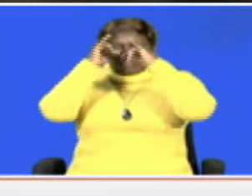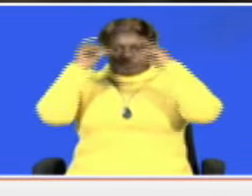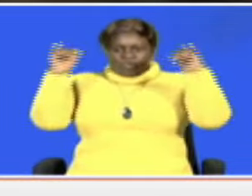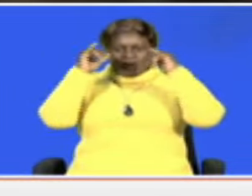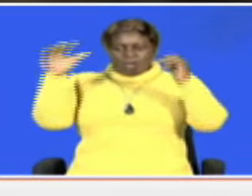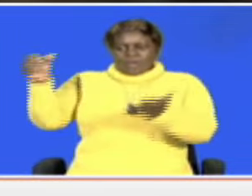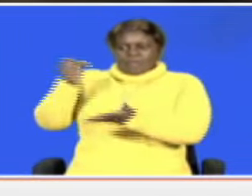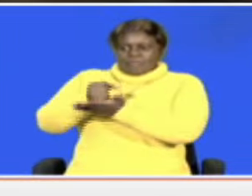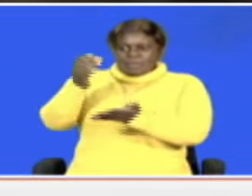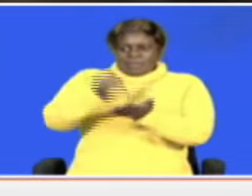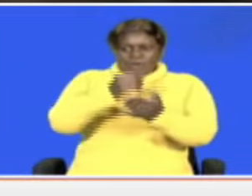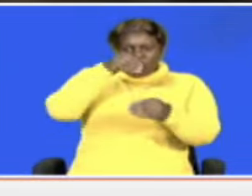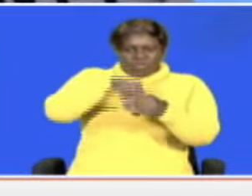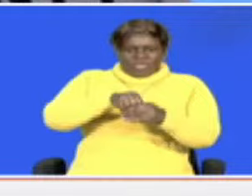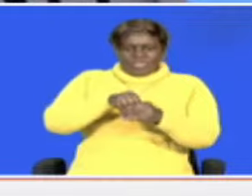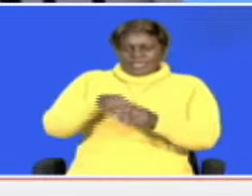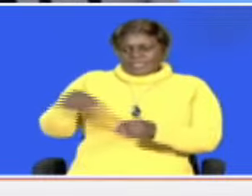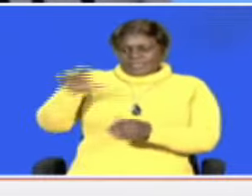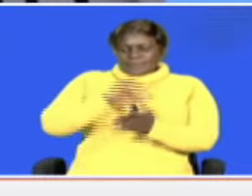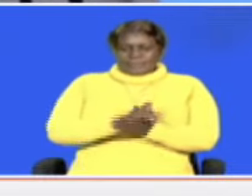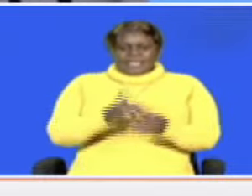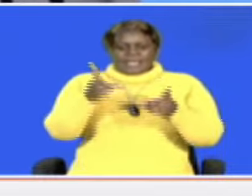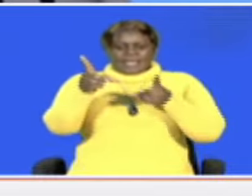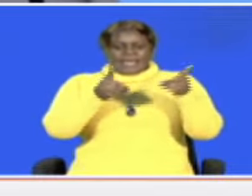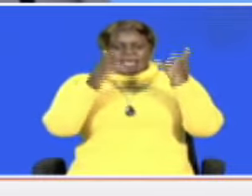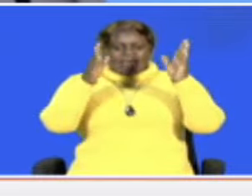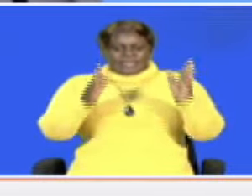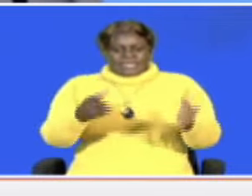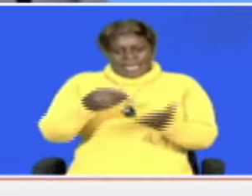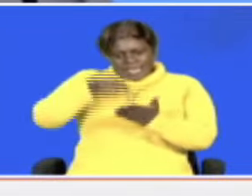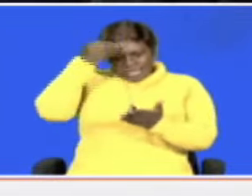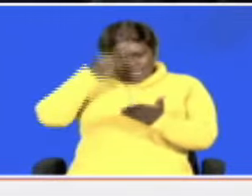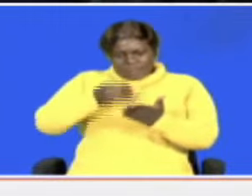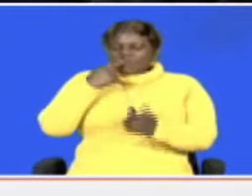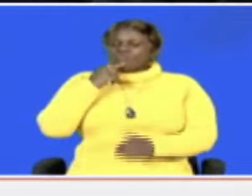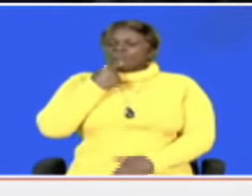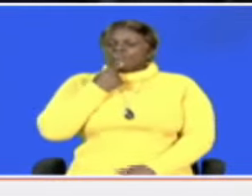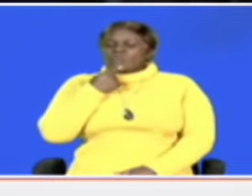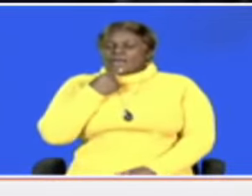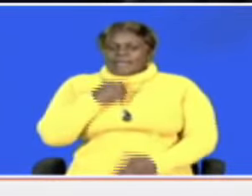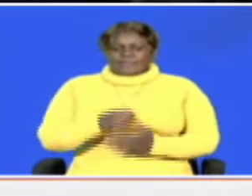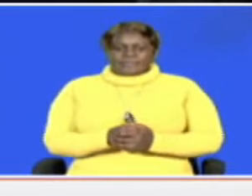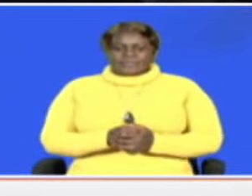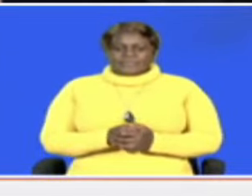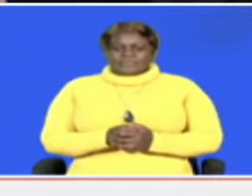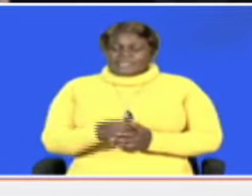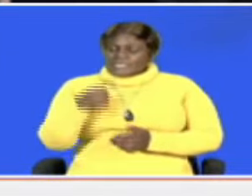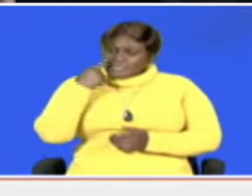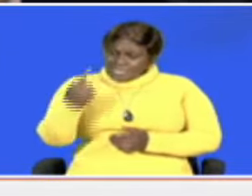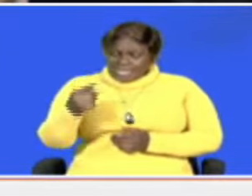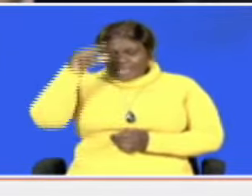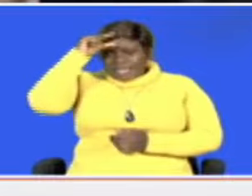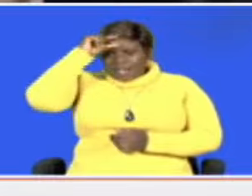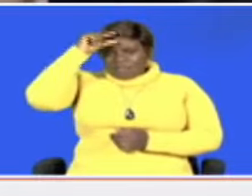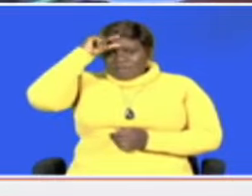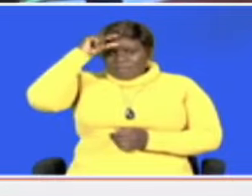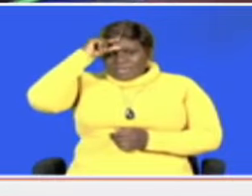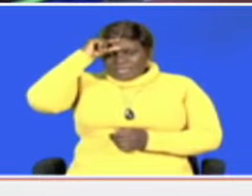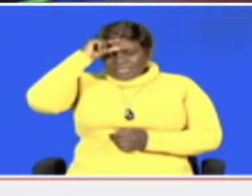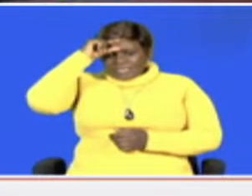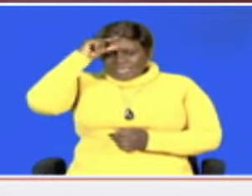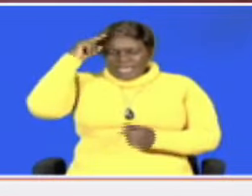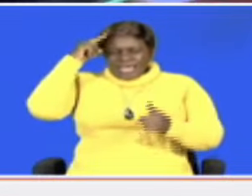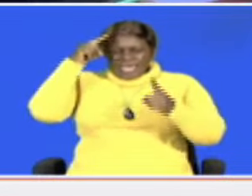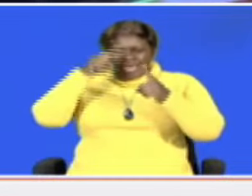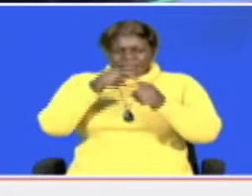they are placed within the AE centers. Mkurugenzi wa elimu kaunti ya Turkana Henry Lubanga anasema serikali imekuwa na